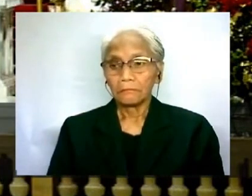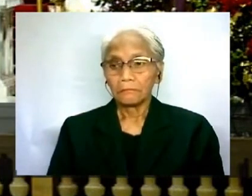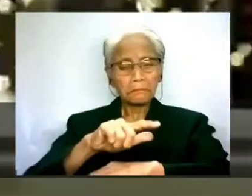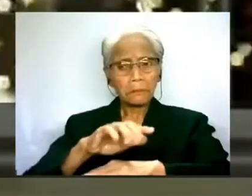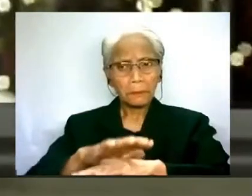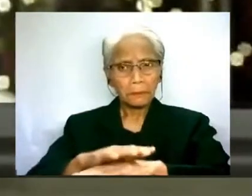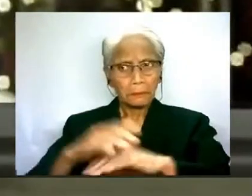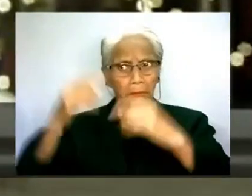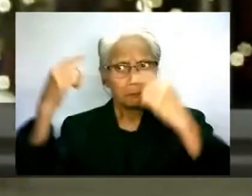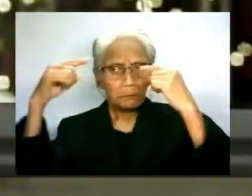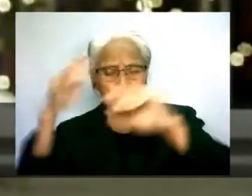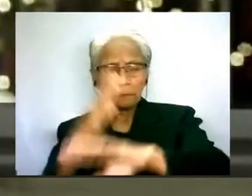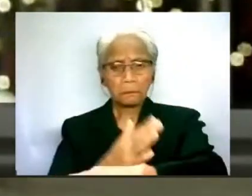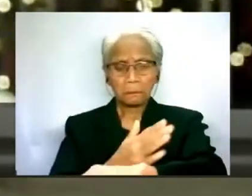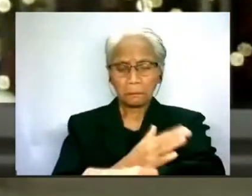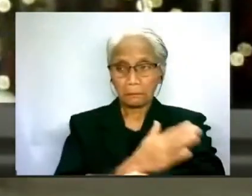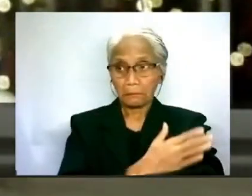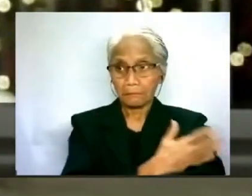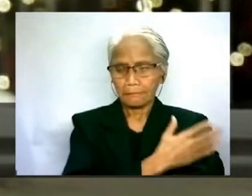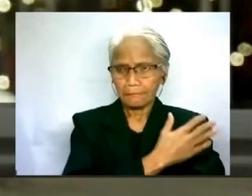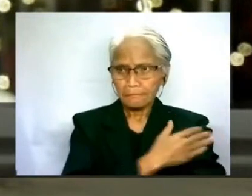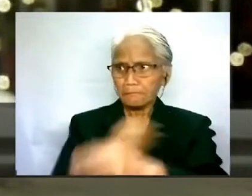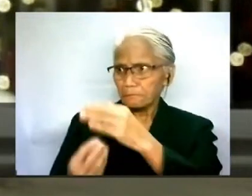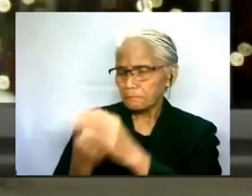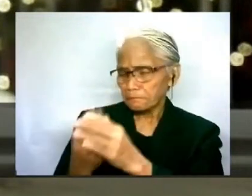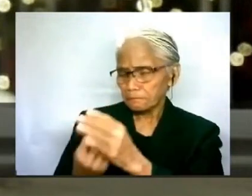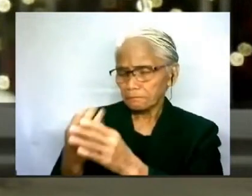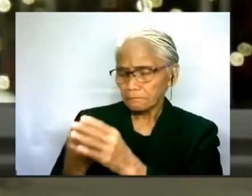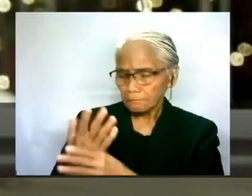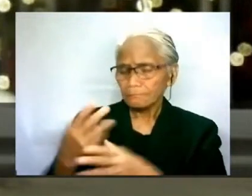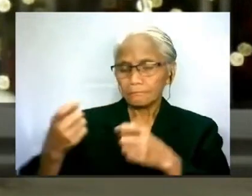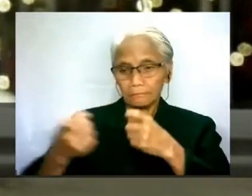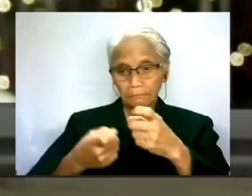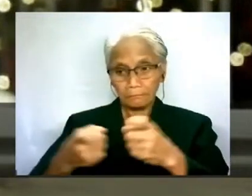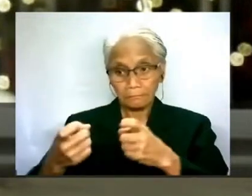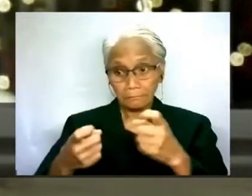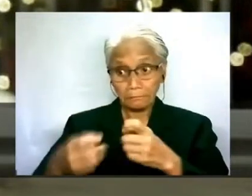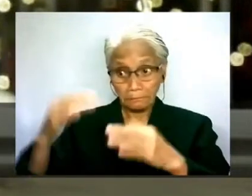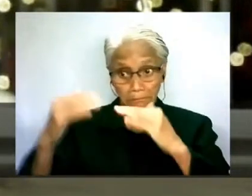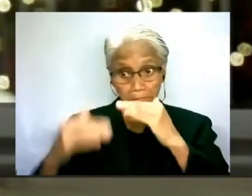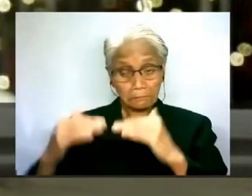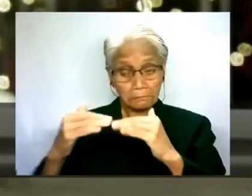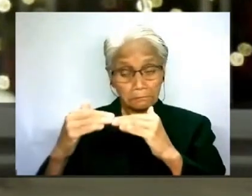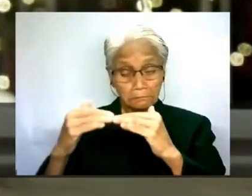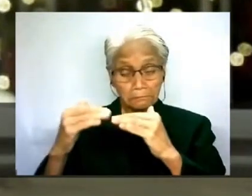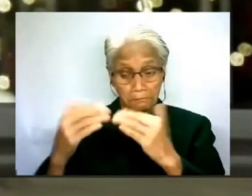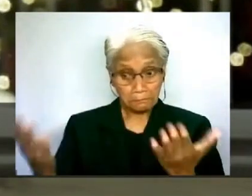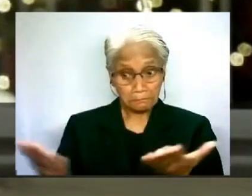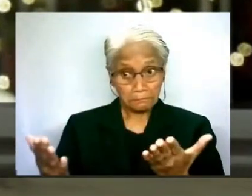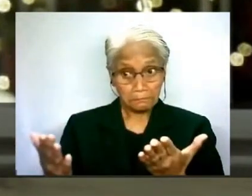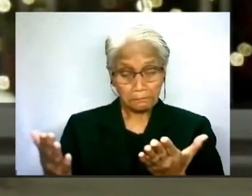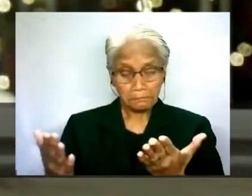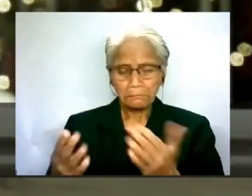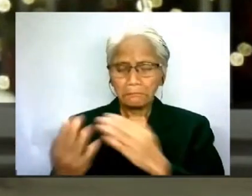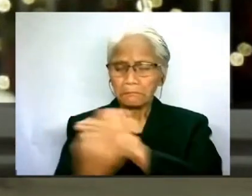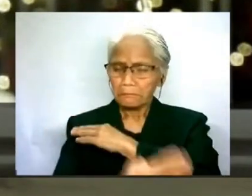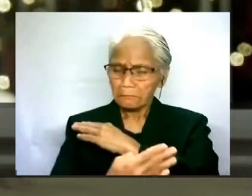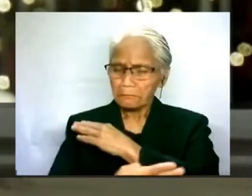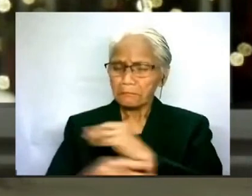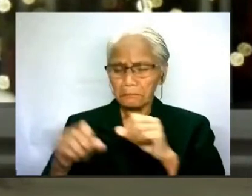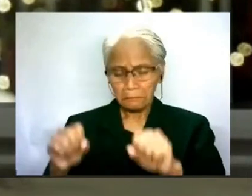managana, maghari ang katarungan sa lupain nitong bansa. Maging tapat itong hari